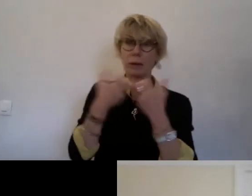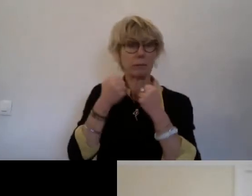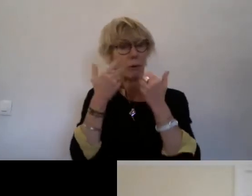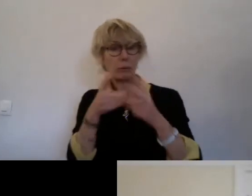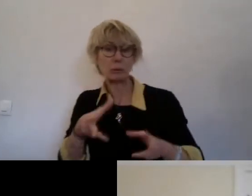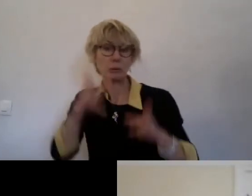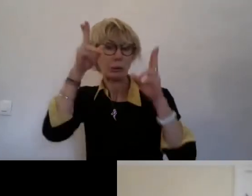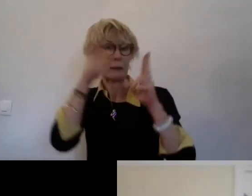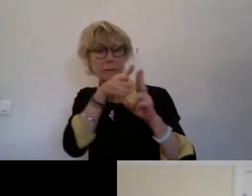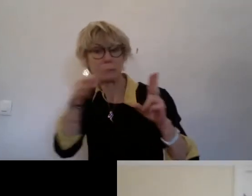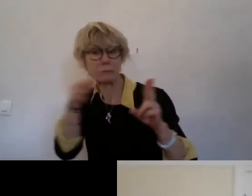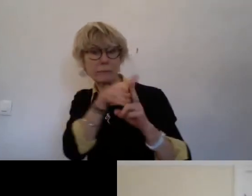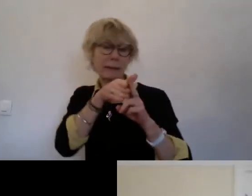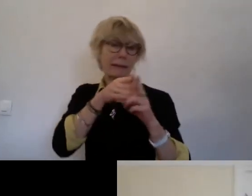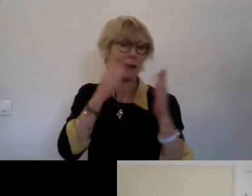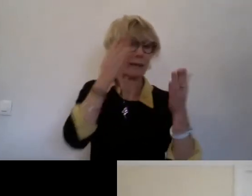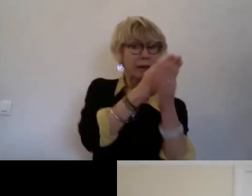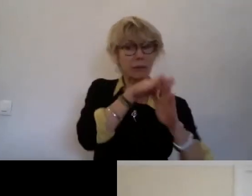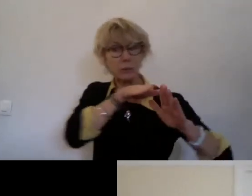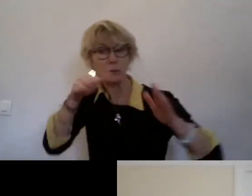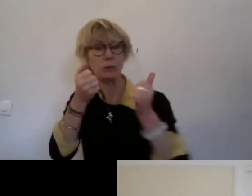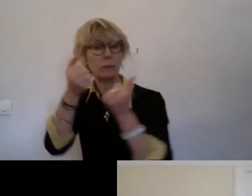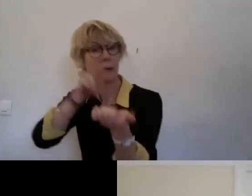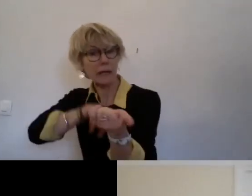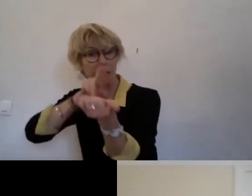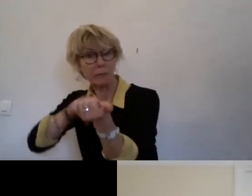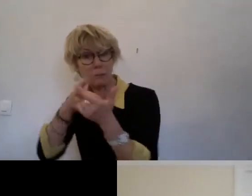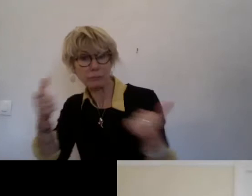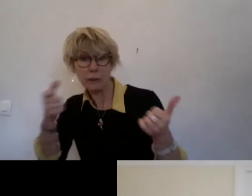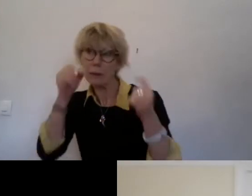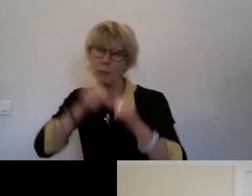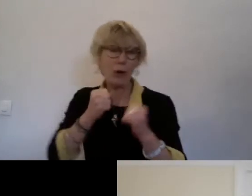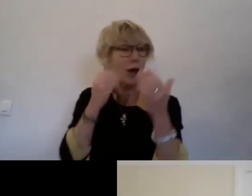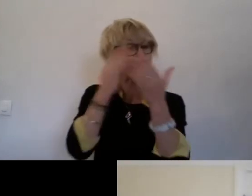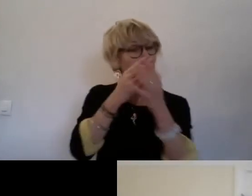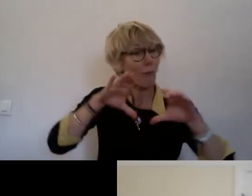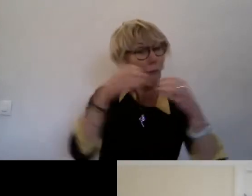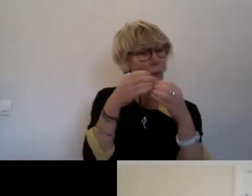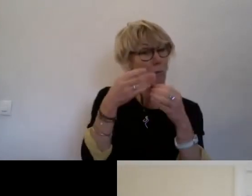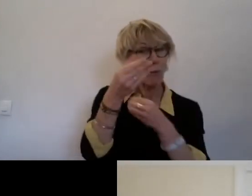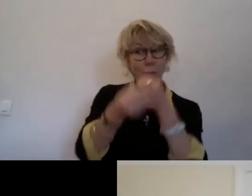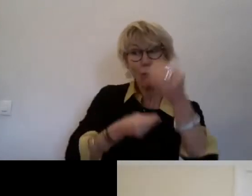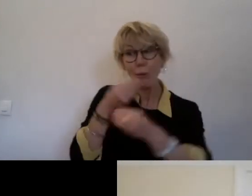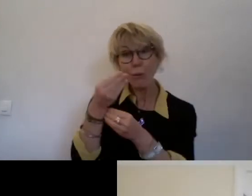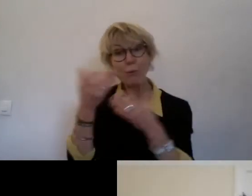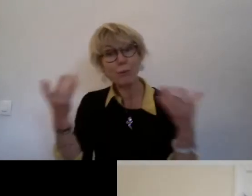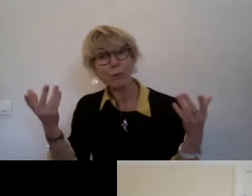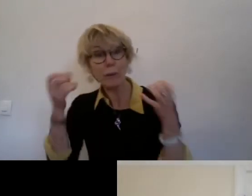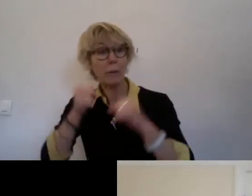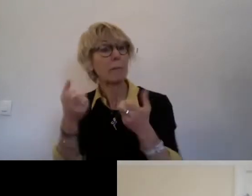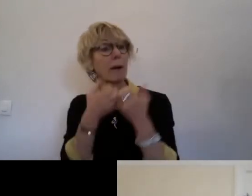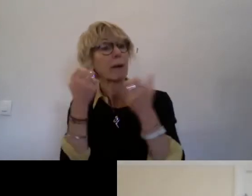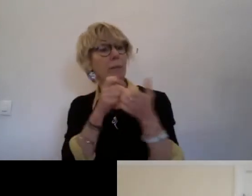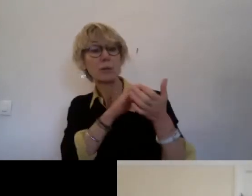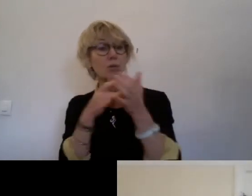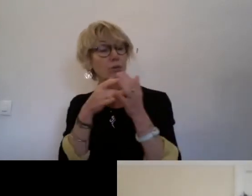le rythme des interventions, la jauge. On peut faire des interventions en groupe, donc on peut réunir par exemple des EHPAD quand c'est